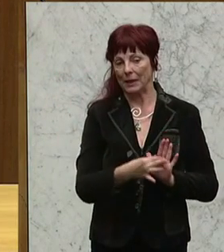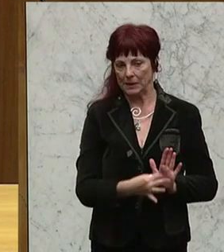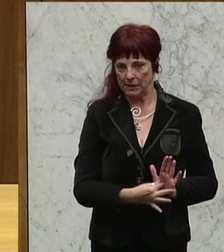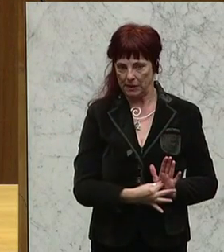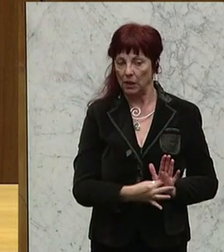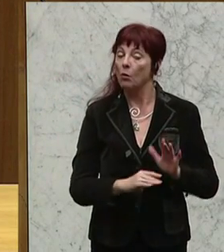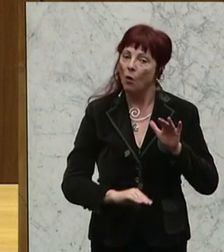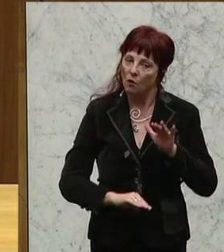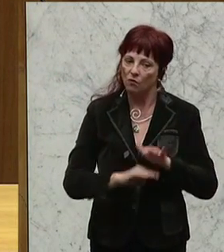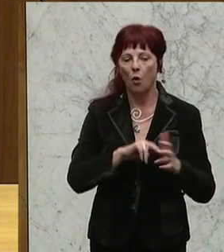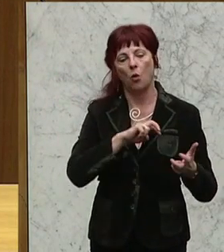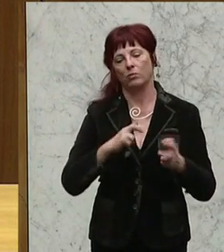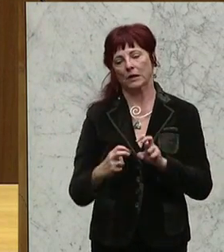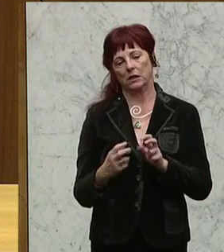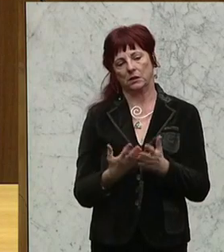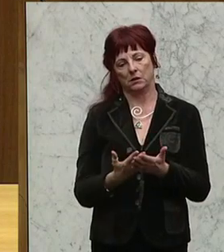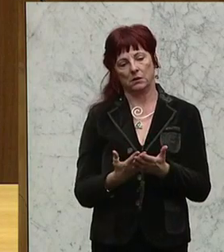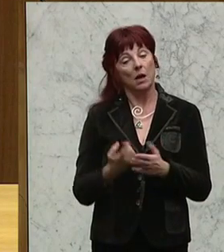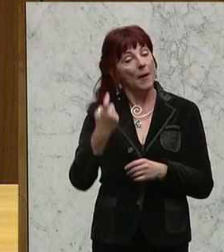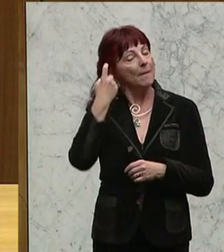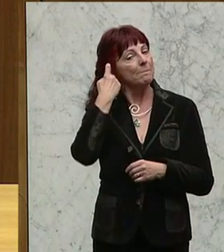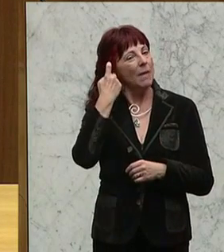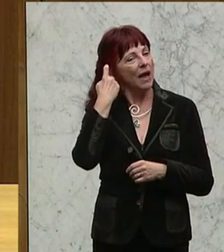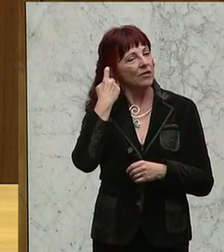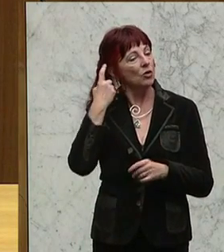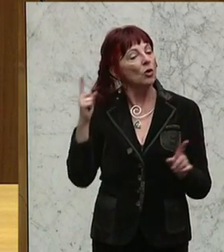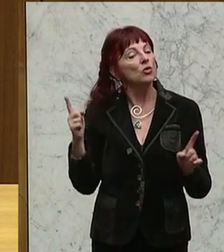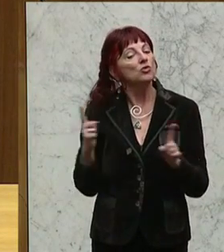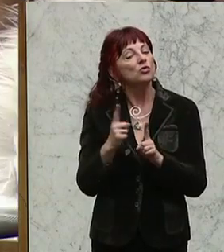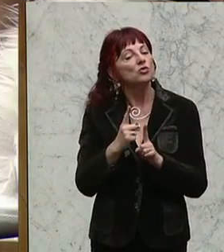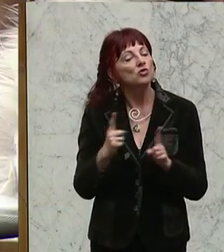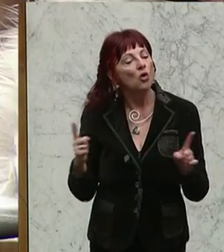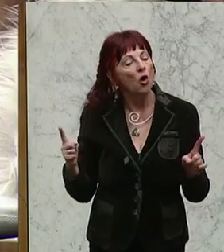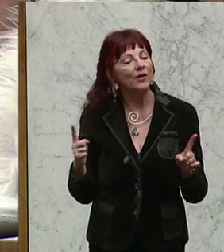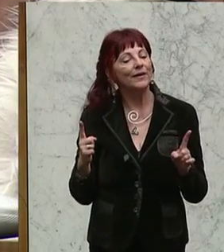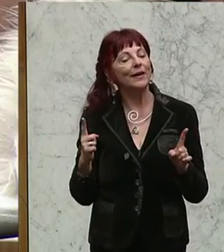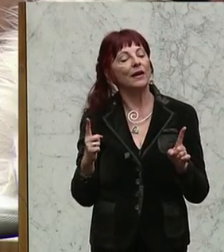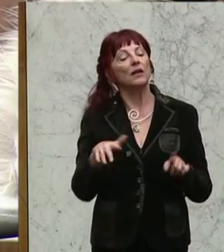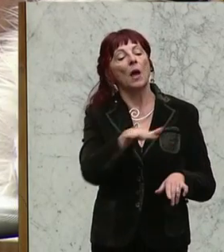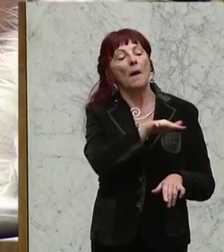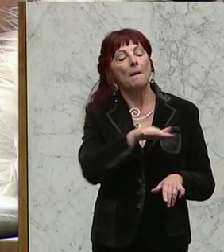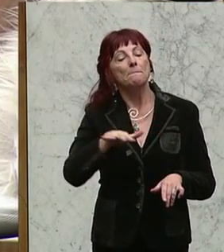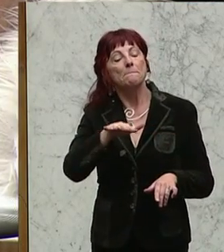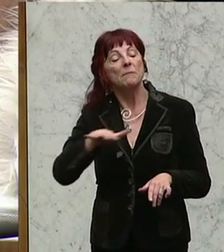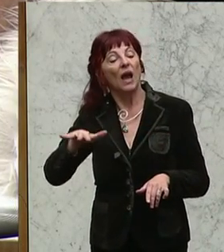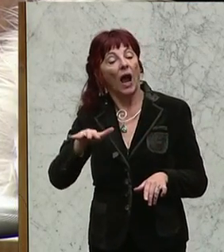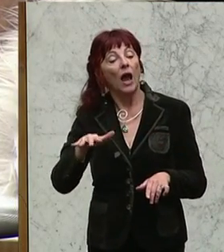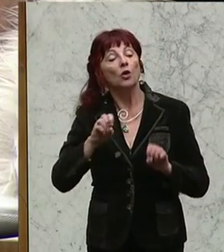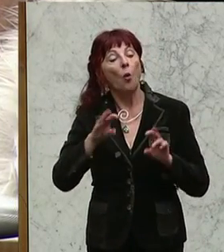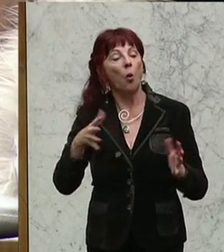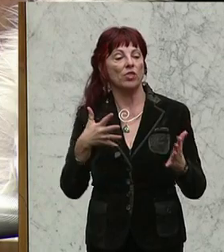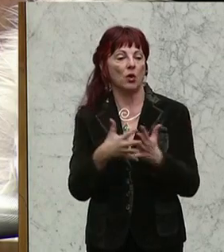getan worden ist nämlich dass es keinen kontrollfreien Raum in der Vollziehung der staatlichen